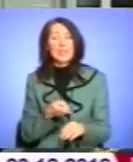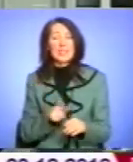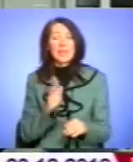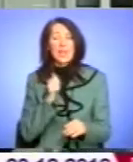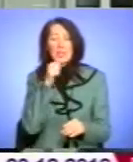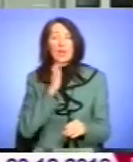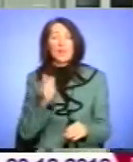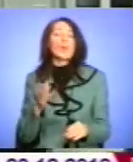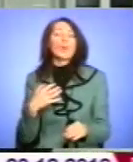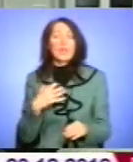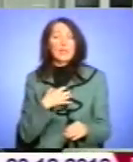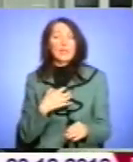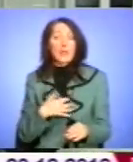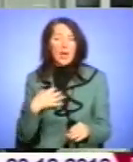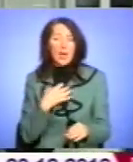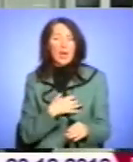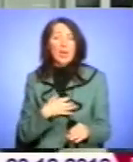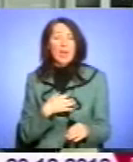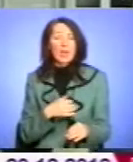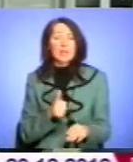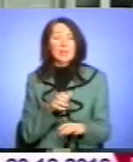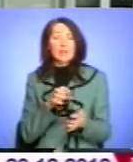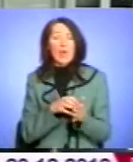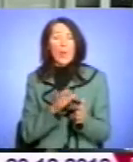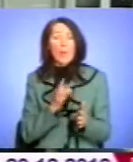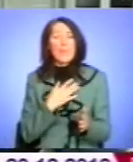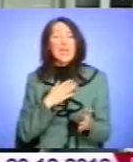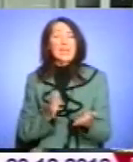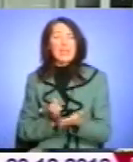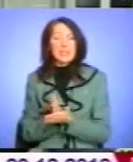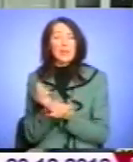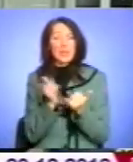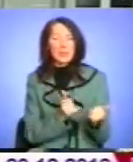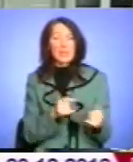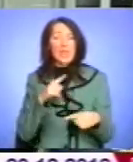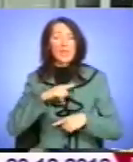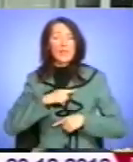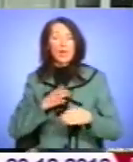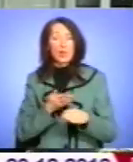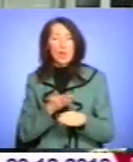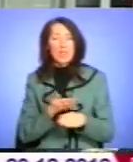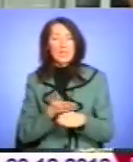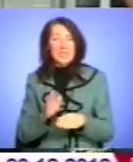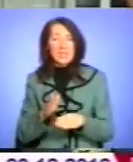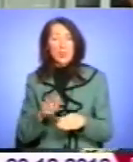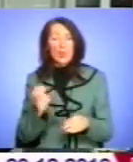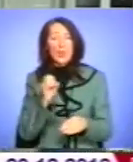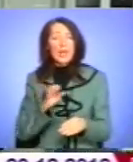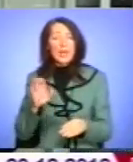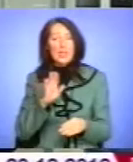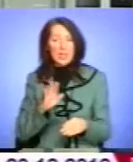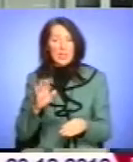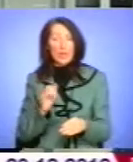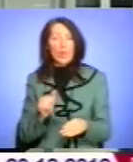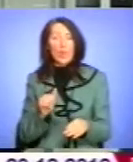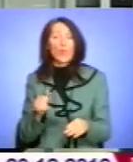що ми забезпечили фінальну частину Євро-12. Зведені взагалі працівників правоохоронців Тернопільщини у відкомандірований